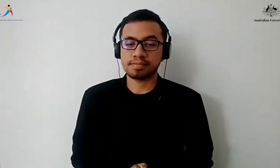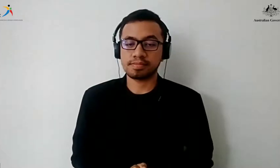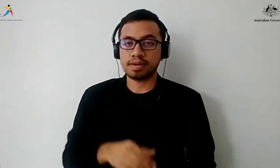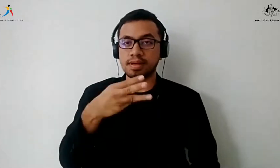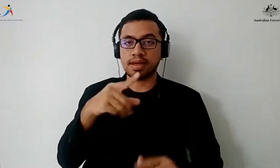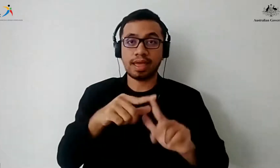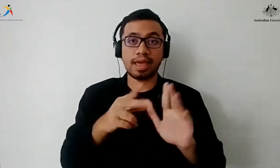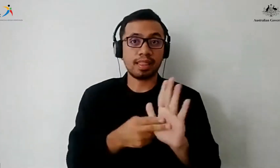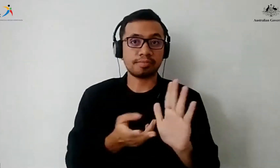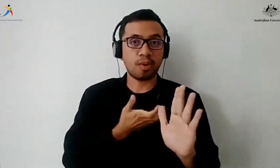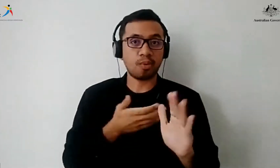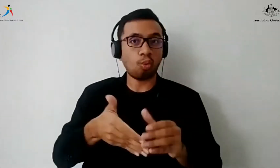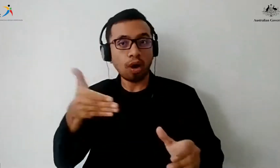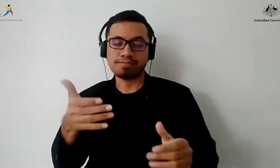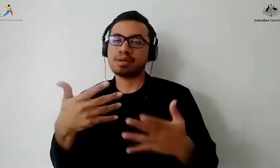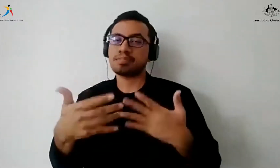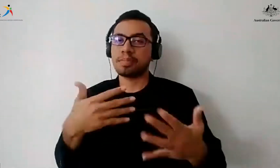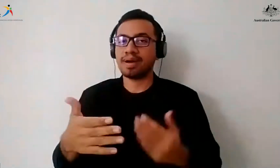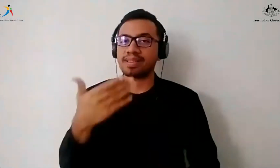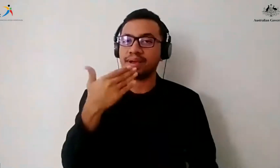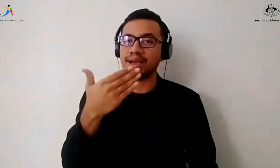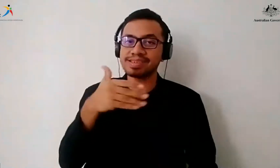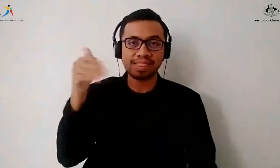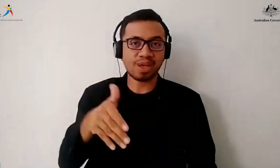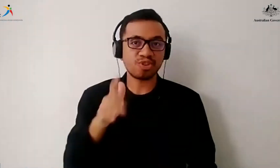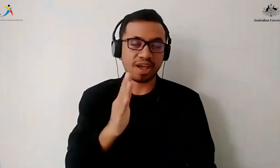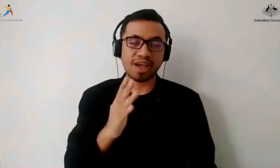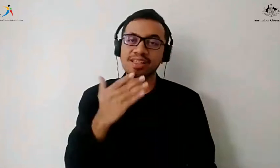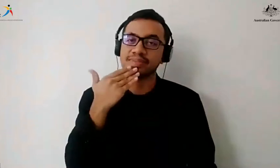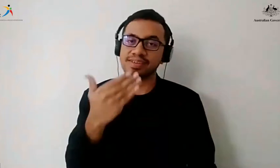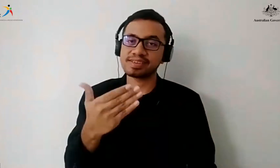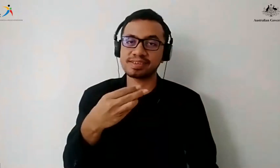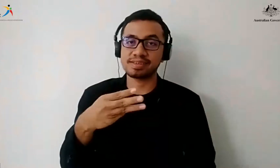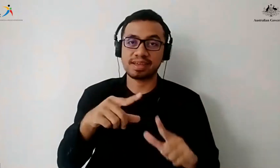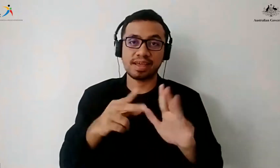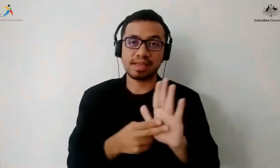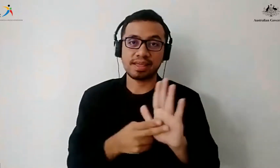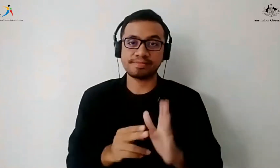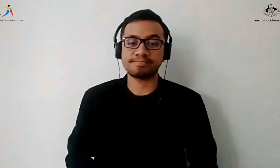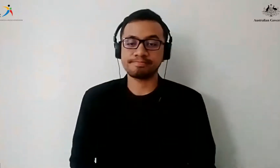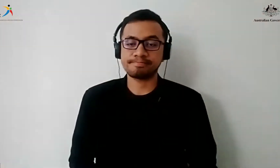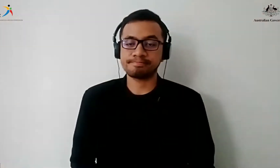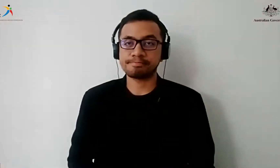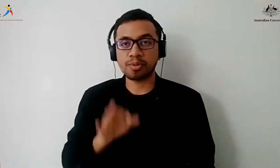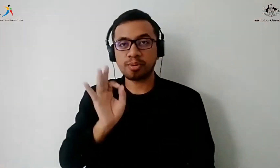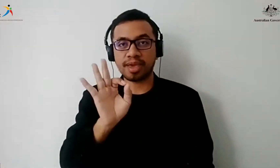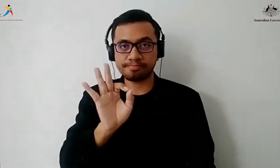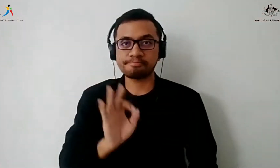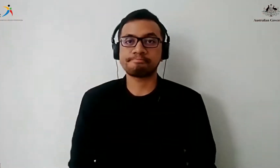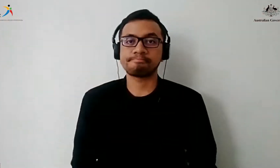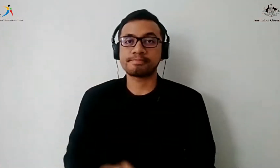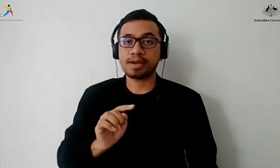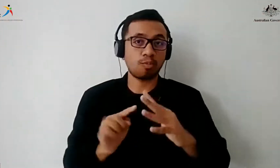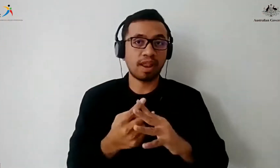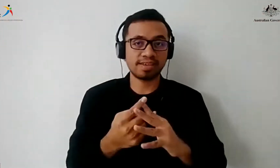kami persilahkan. Terima kasih atas kehadiran dan sambutannya. Terima kasih Pak Elan. Baik, Ibu Bapak, kita akan mulai dengan teknis